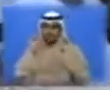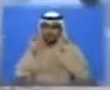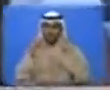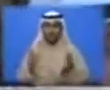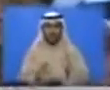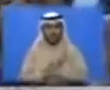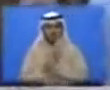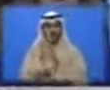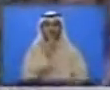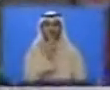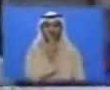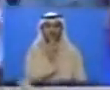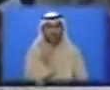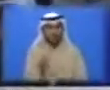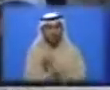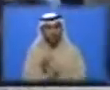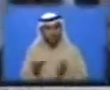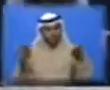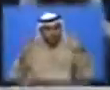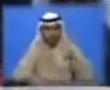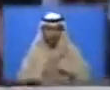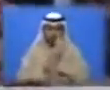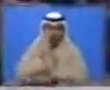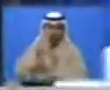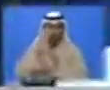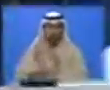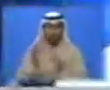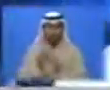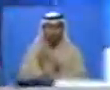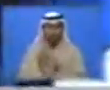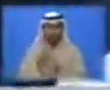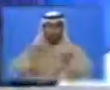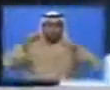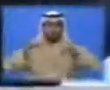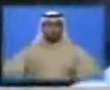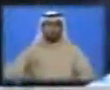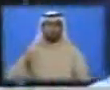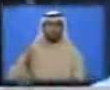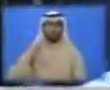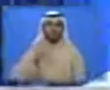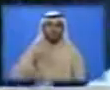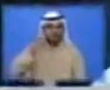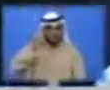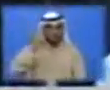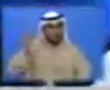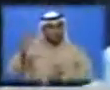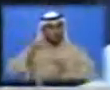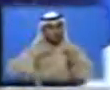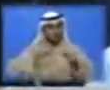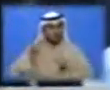حققت قطر إنجازات كبيرة على جميع الأصعدة، وفرضت نفسها على الخريطة السياسية